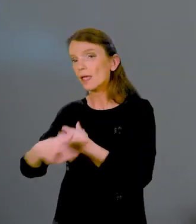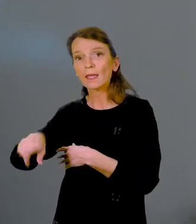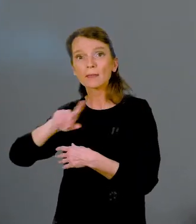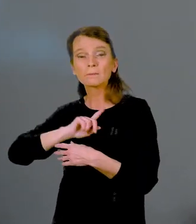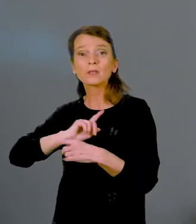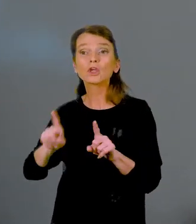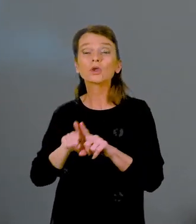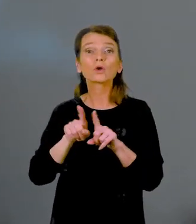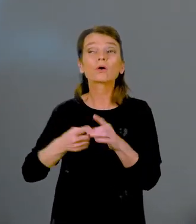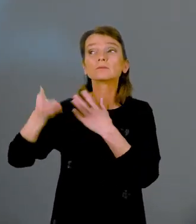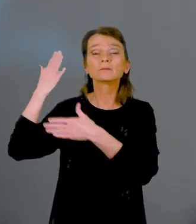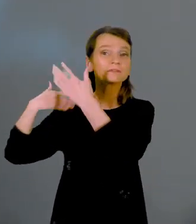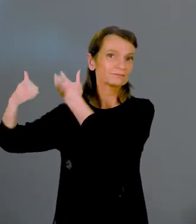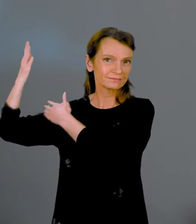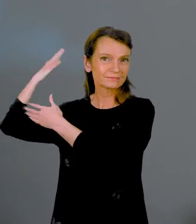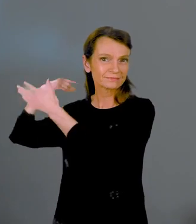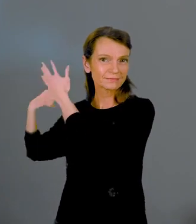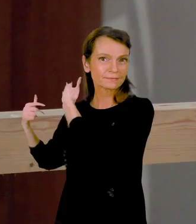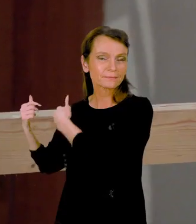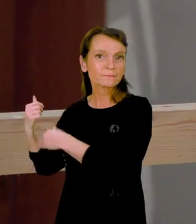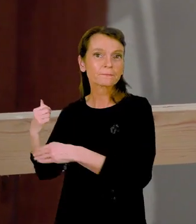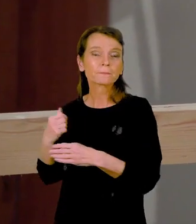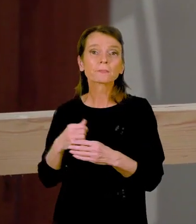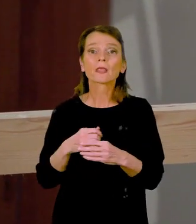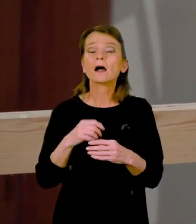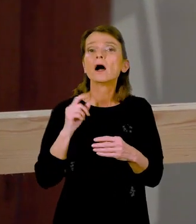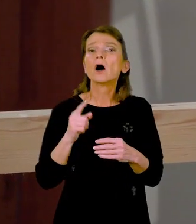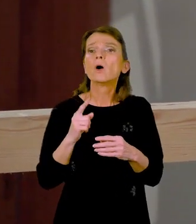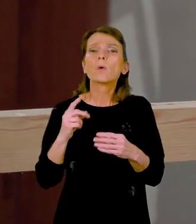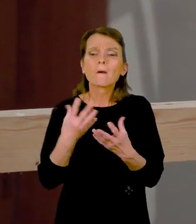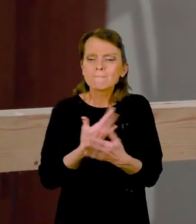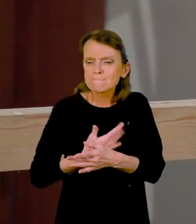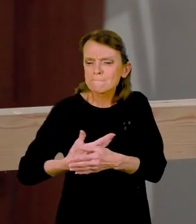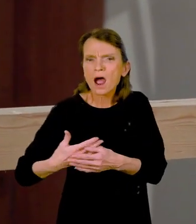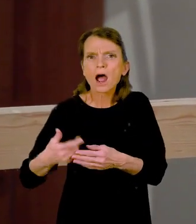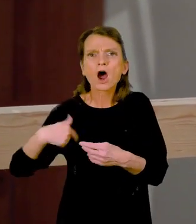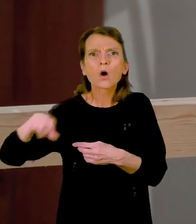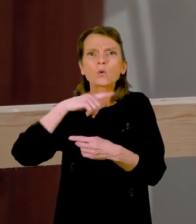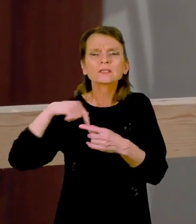objemi, kot si me tedaj, ko v mraku sva